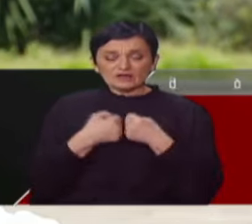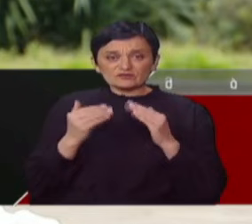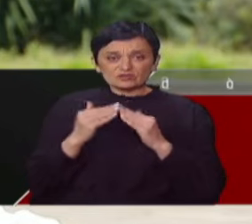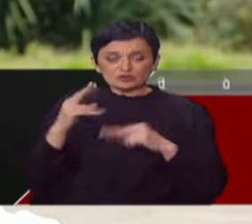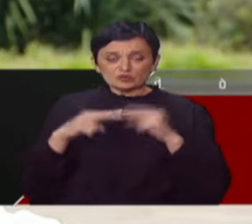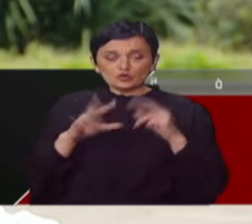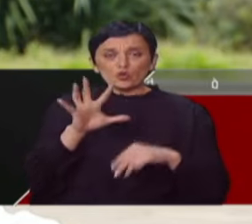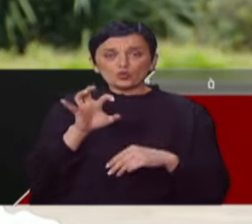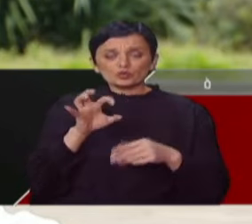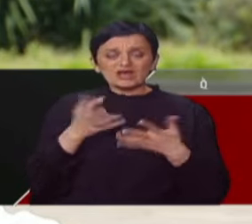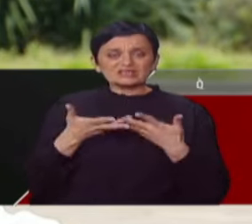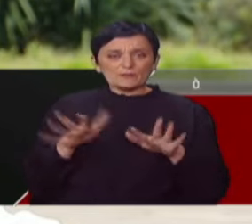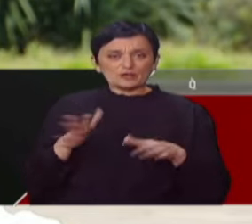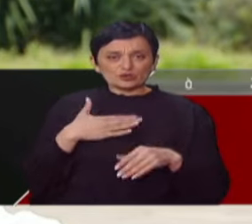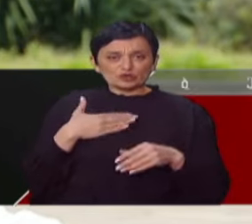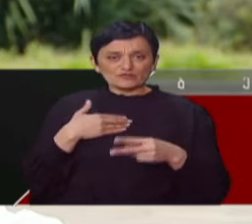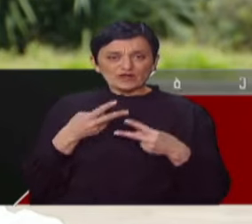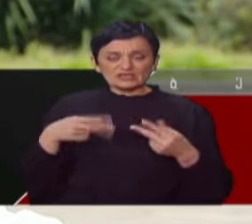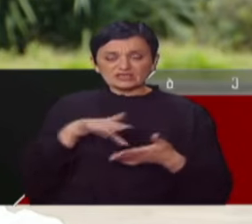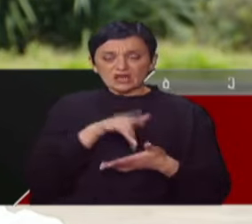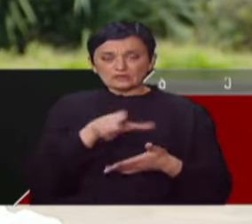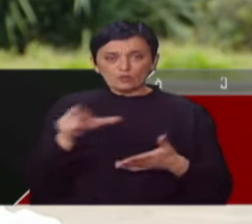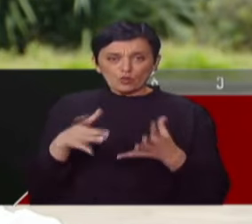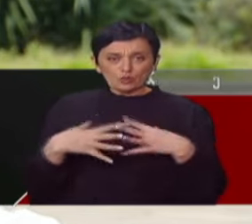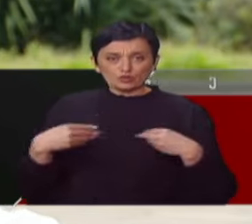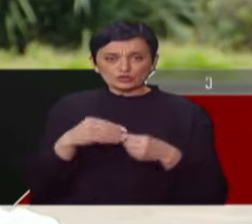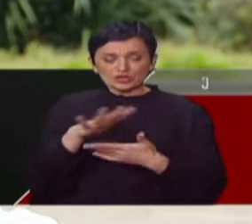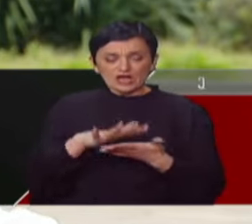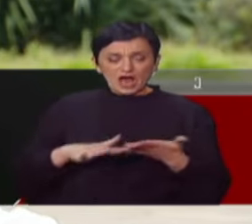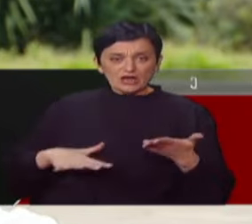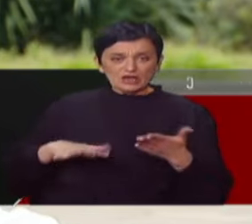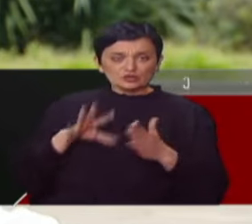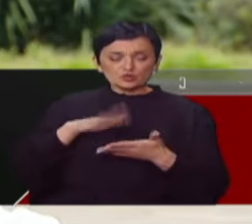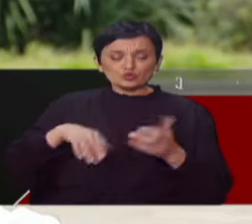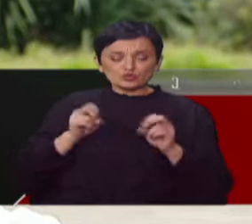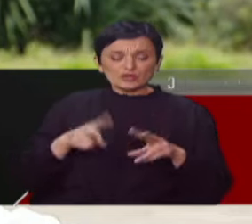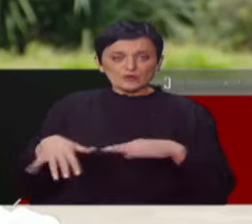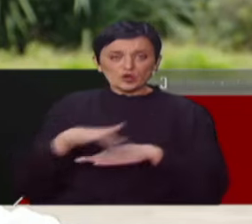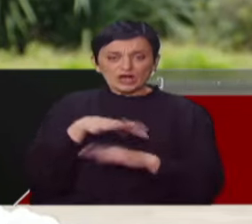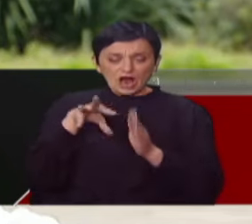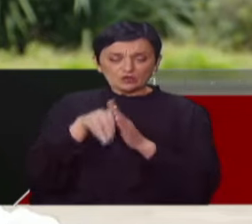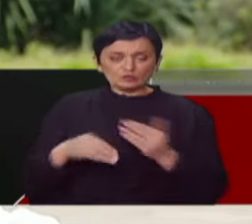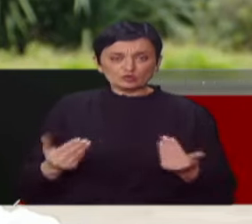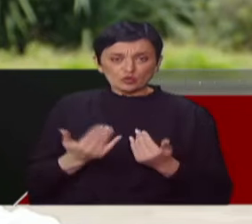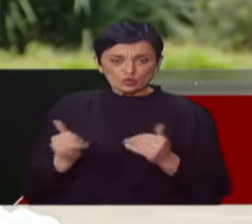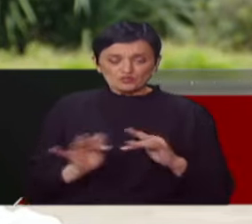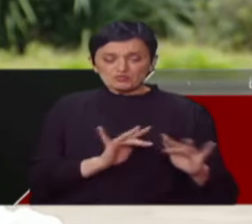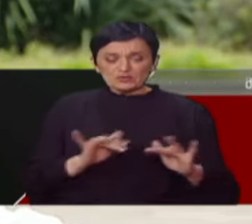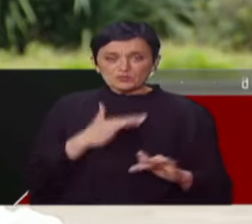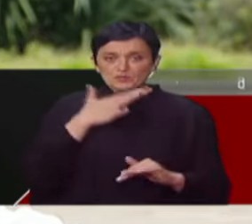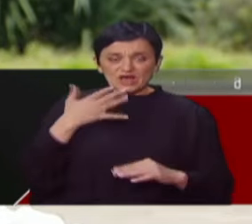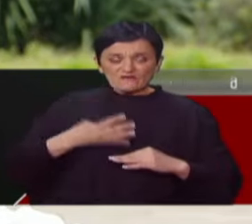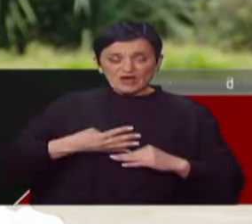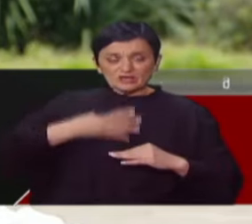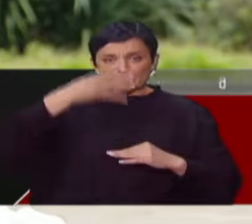a dat 500 de metri, ce intana mokala, ki sojahi, ahzele, susahul care mașit schorebas, a sebe, mundinarios, raval sartuliani, raval